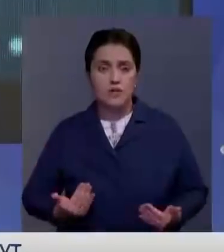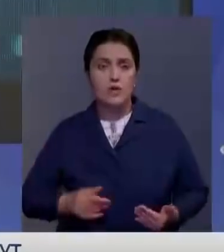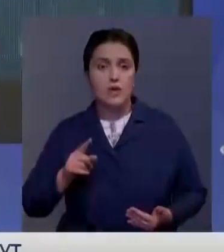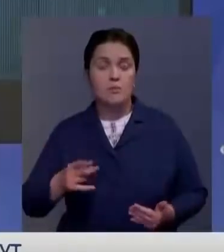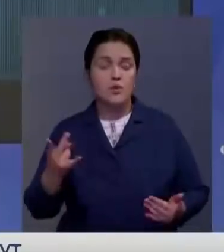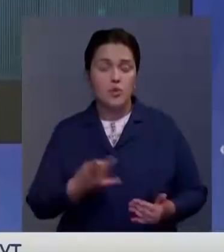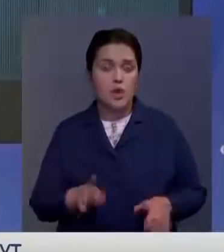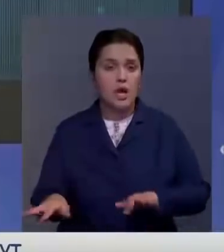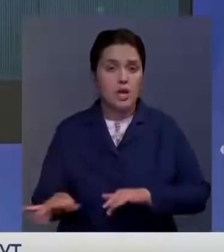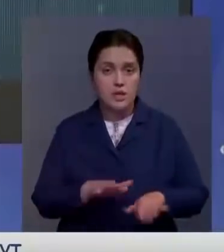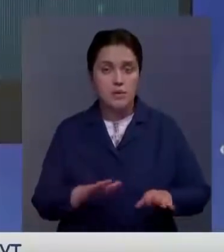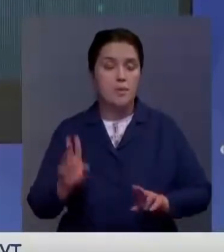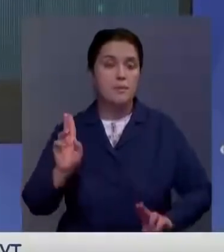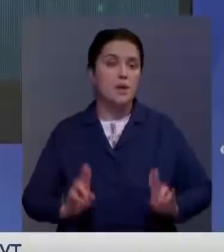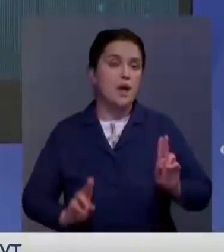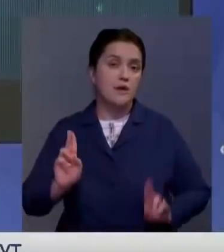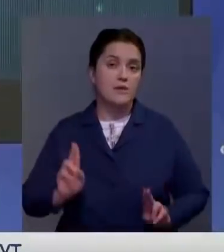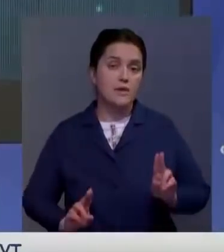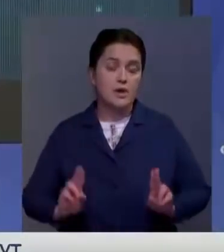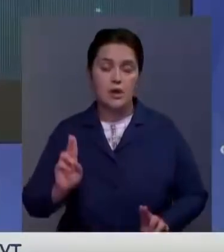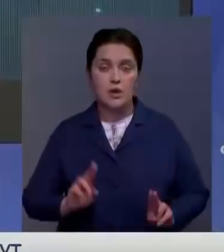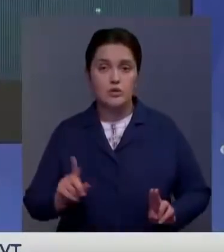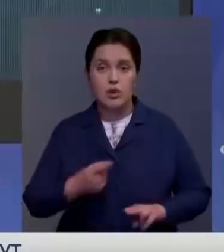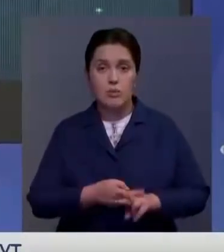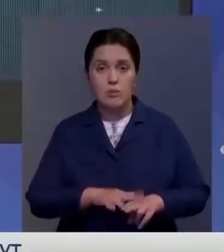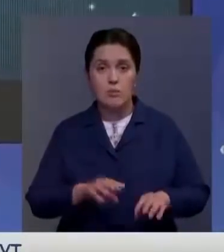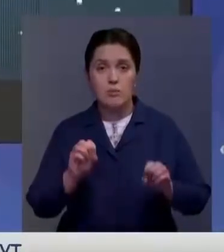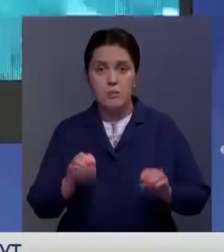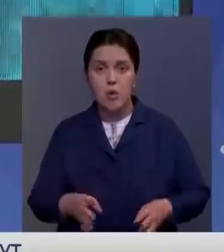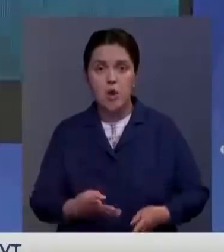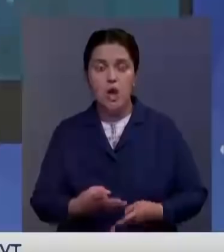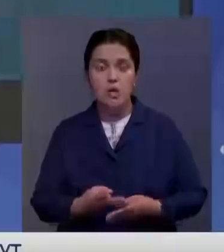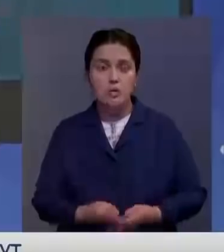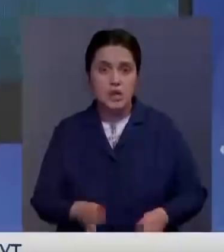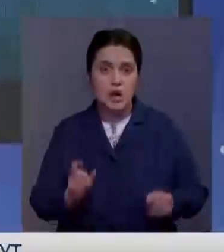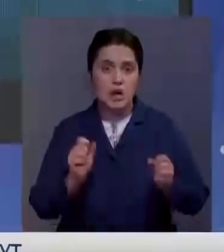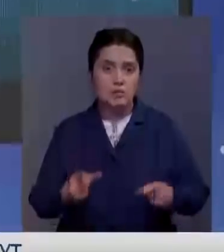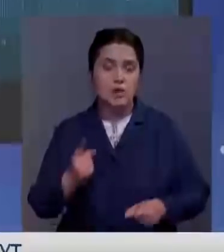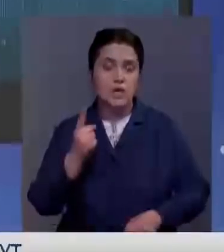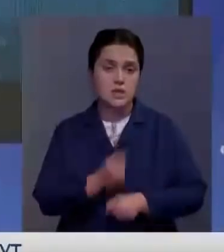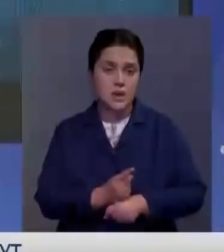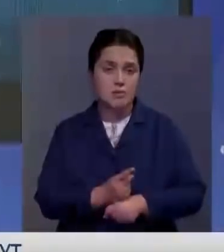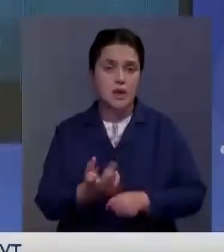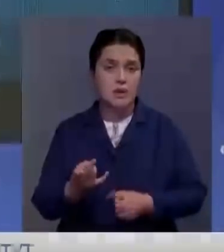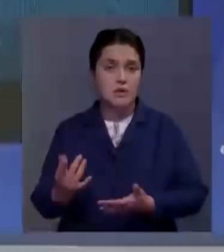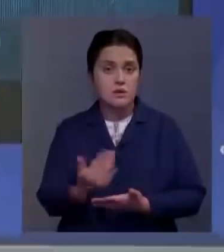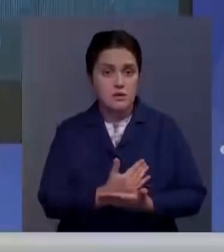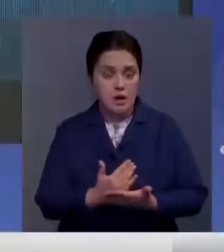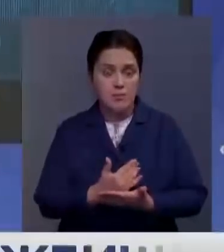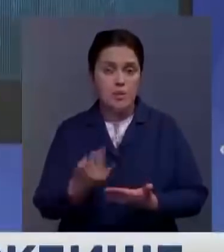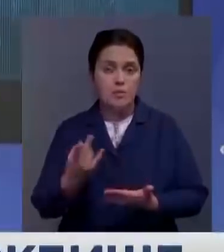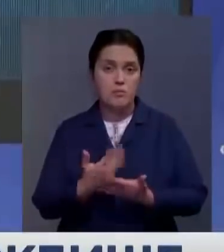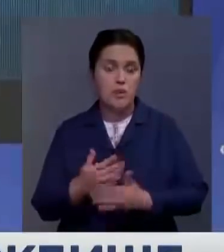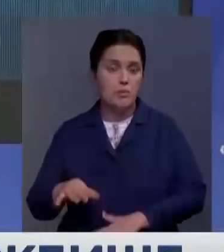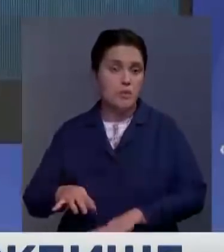разработать механизм, чтобы эти брошенные сети не бросались рыболовами. Они собирались, вот приводят